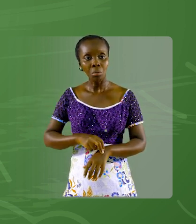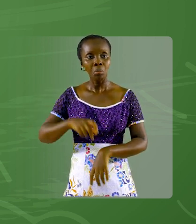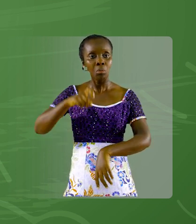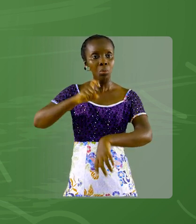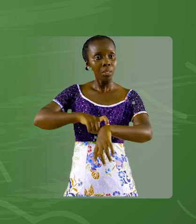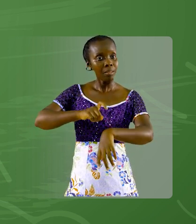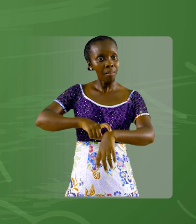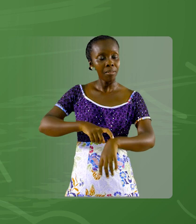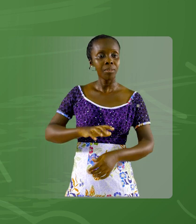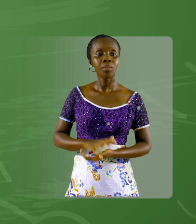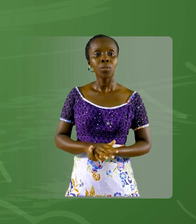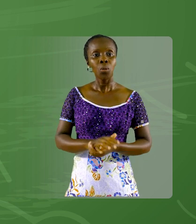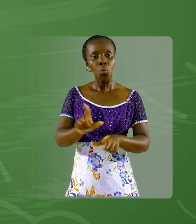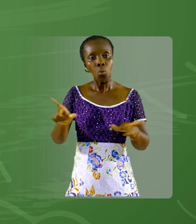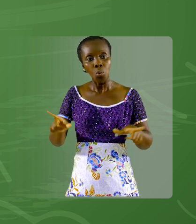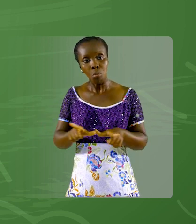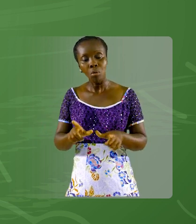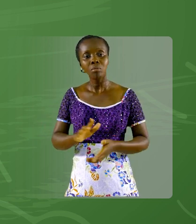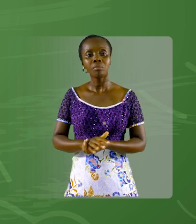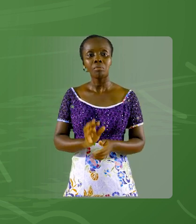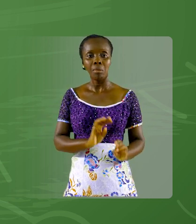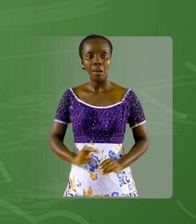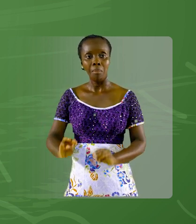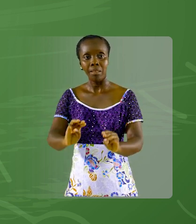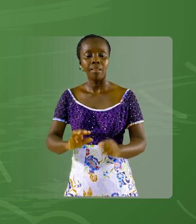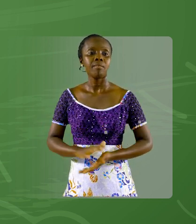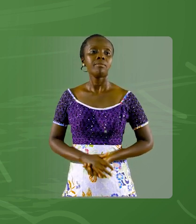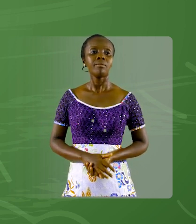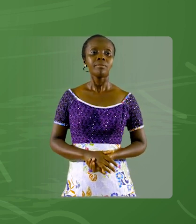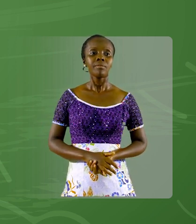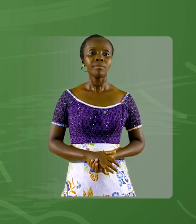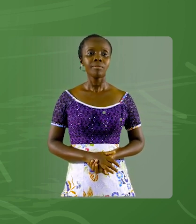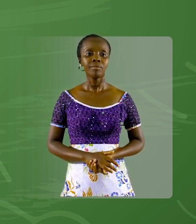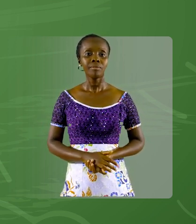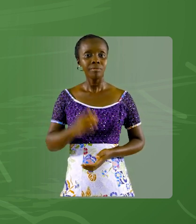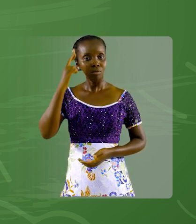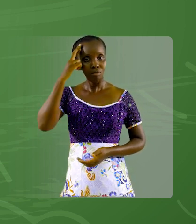le temps, le lieu, la manière.